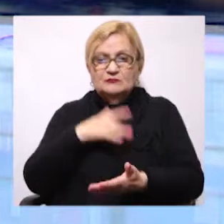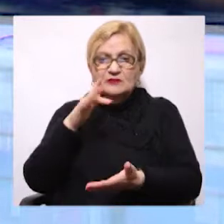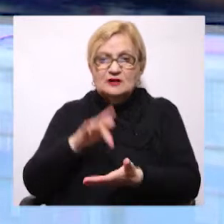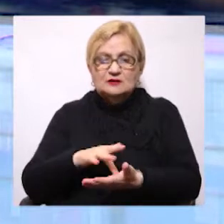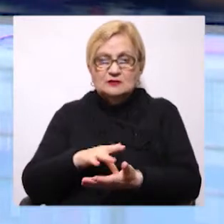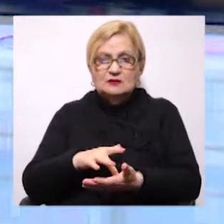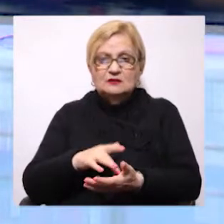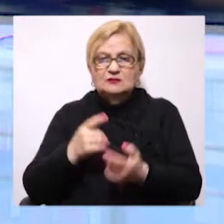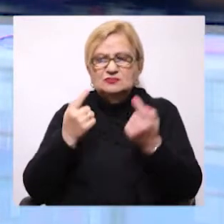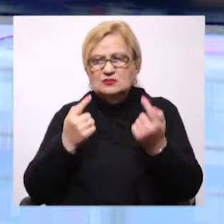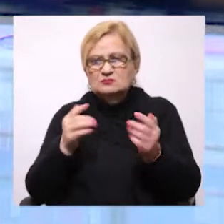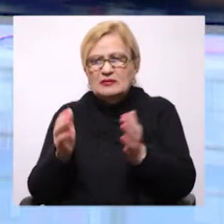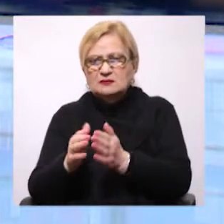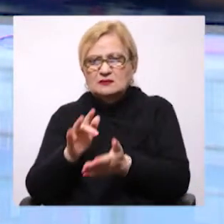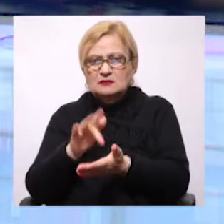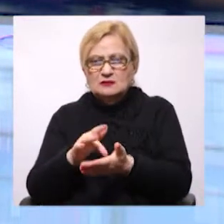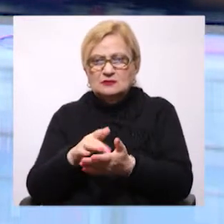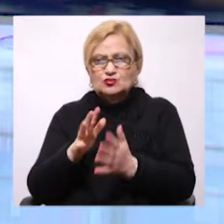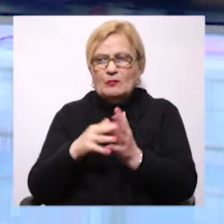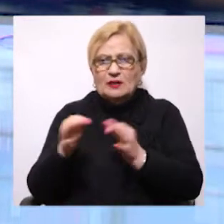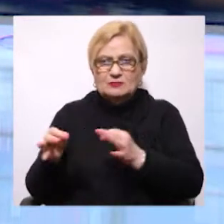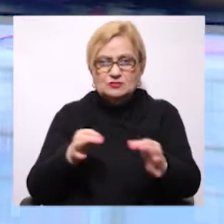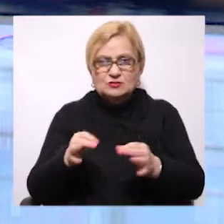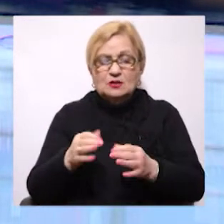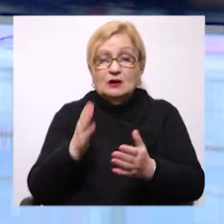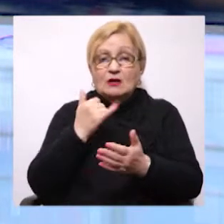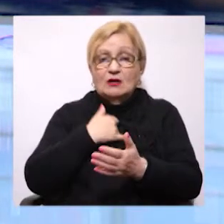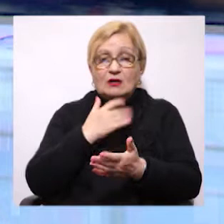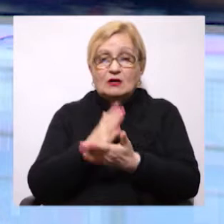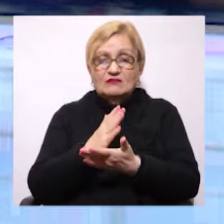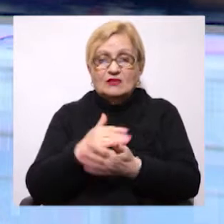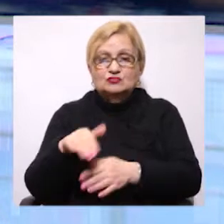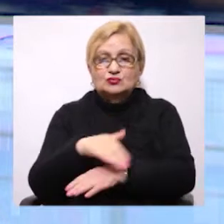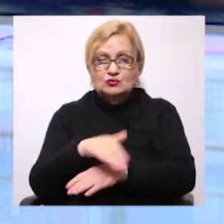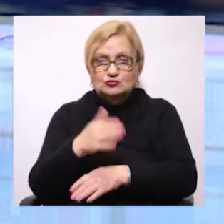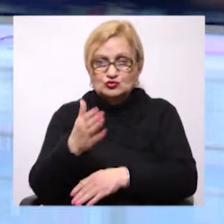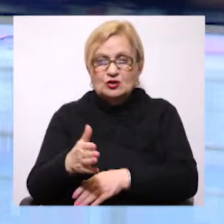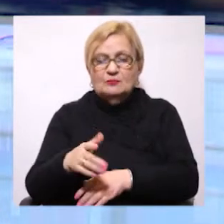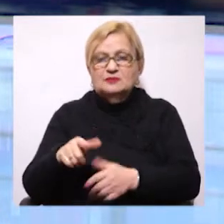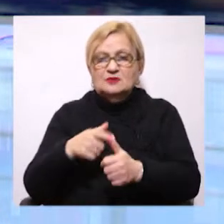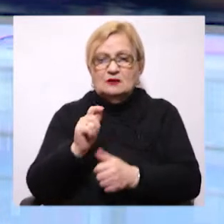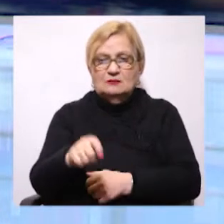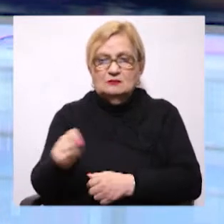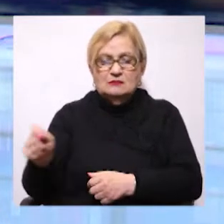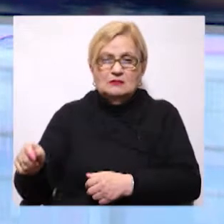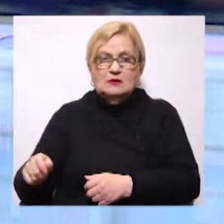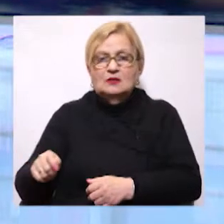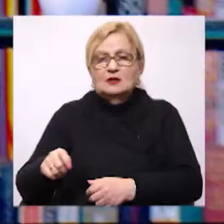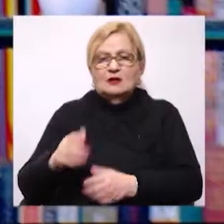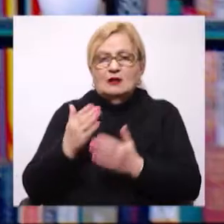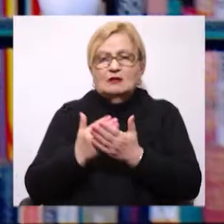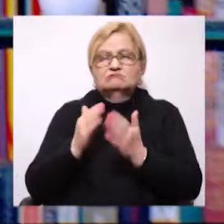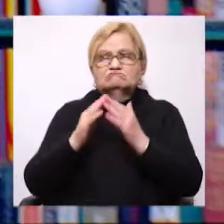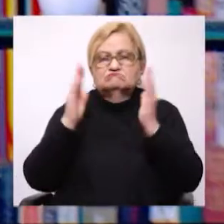დედაქალაქში, დიდსა თუ პატარა ქალაქებში, დაბებში, გვაქვს მისი სახელობის ქუჩები და გამზირები. არაერთი